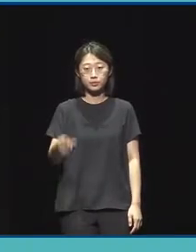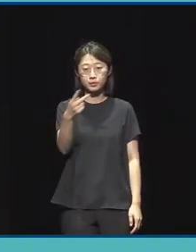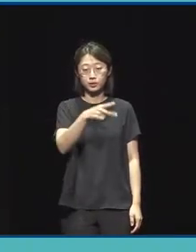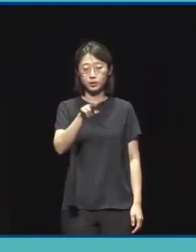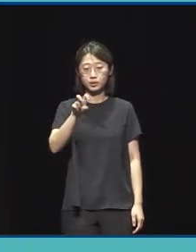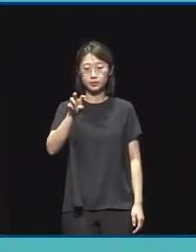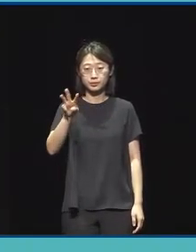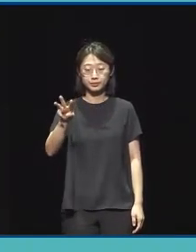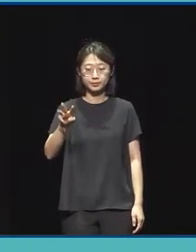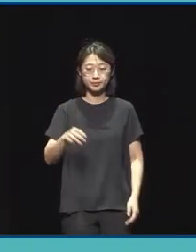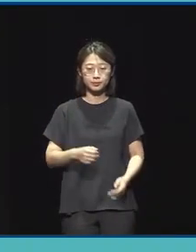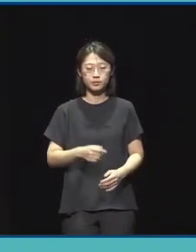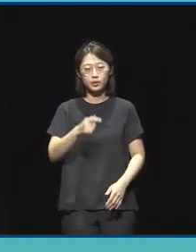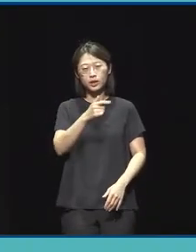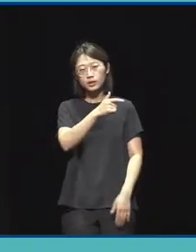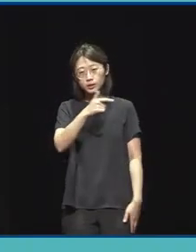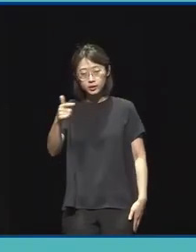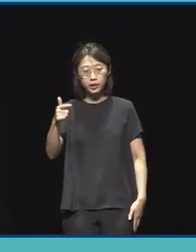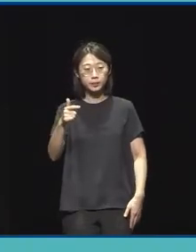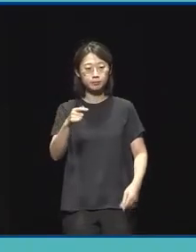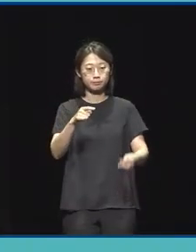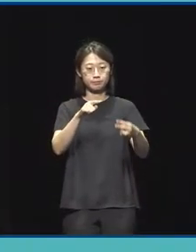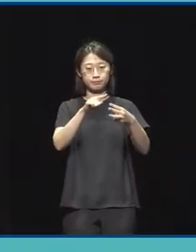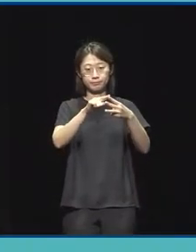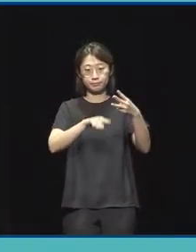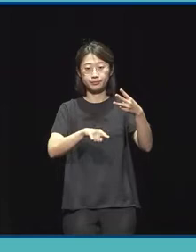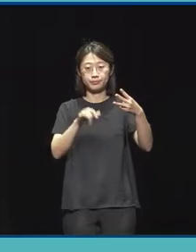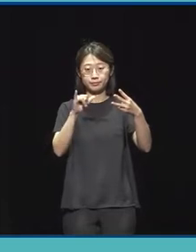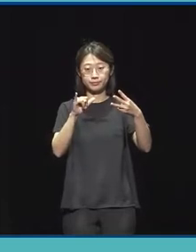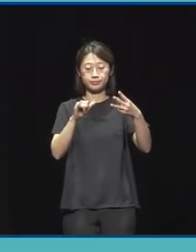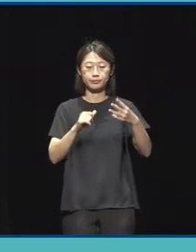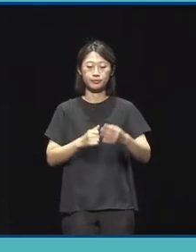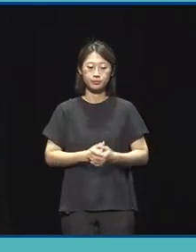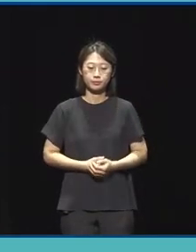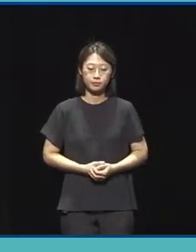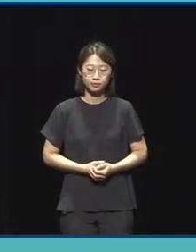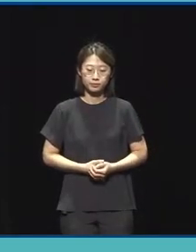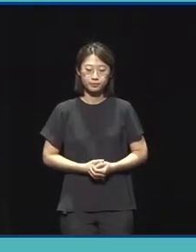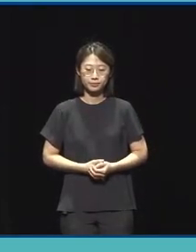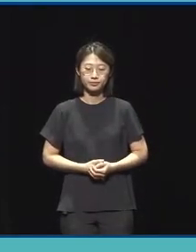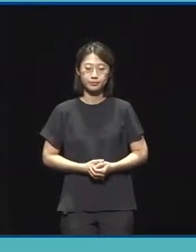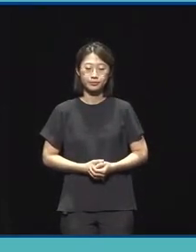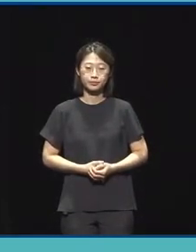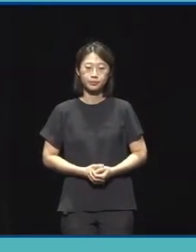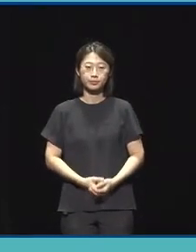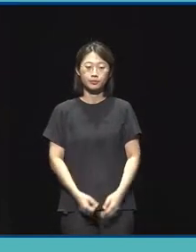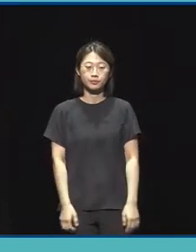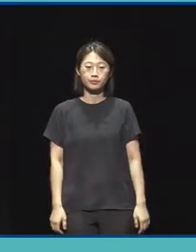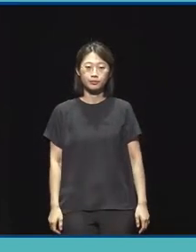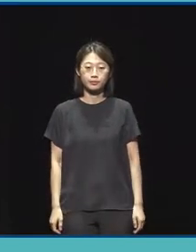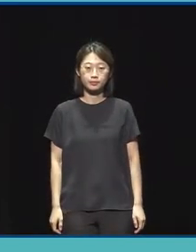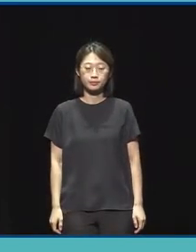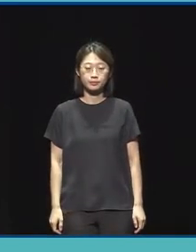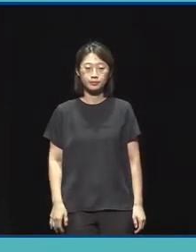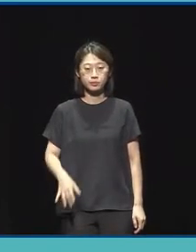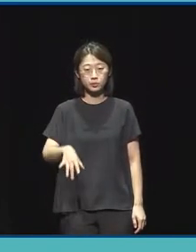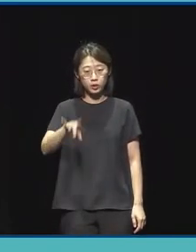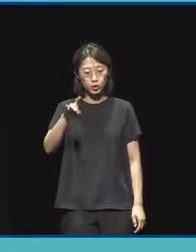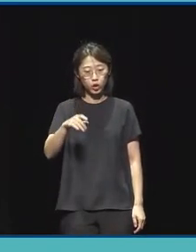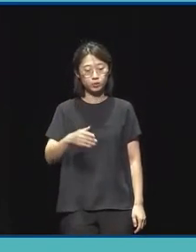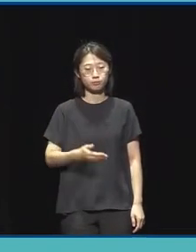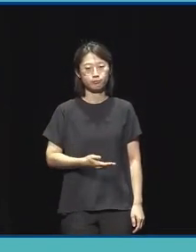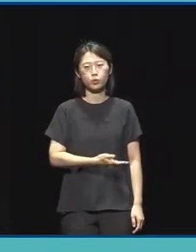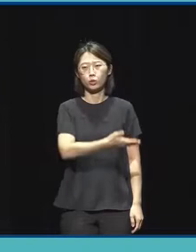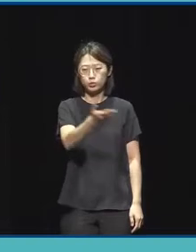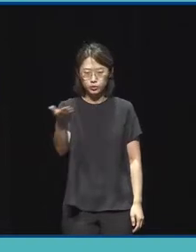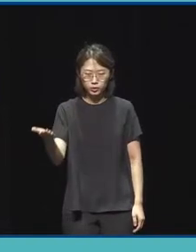2023년도 공무원은 크게 3가지 방향을 중점적으로 추진하고자 하였습니다 먼저 예술인의